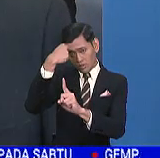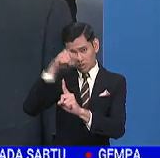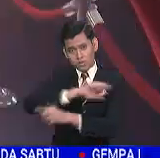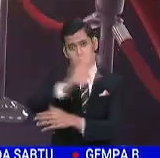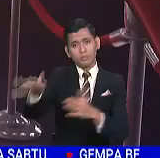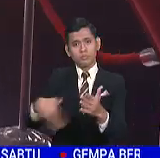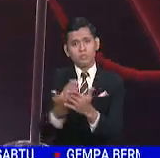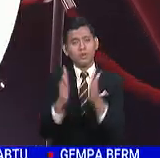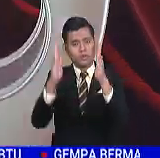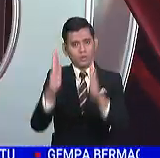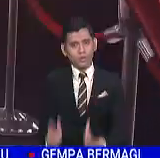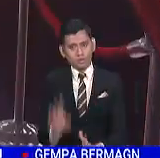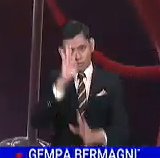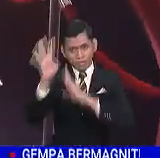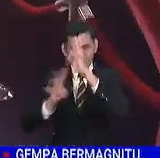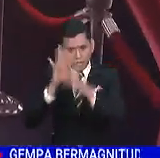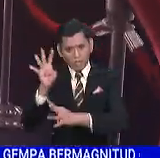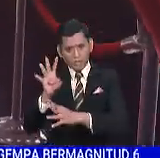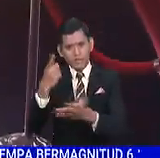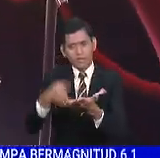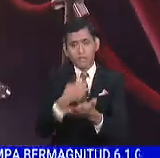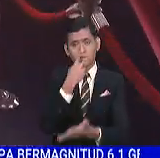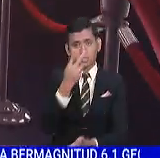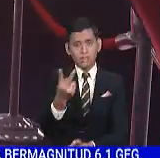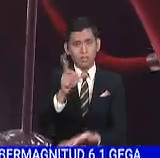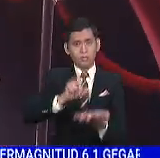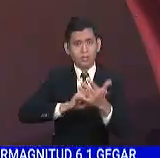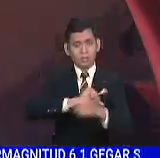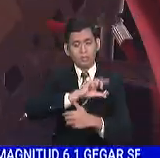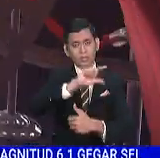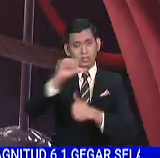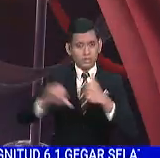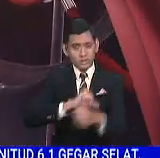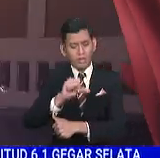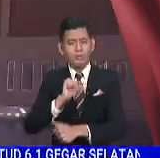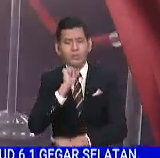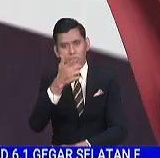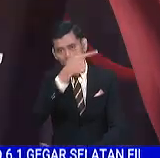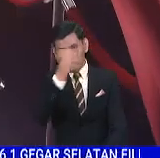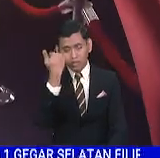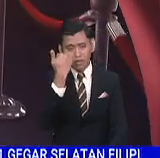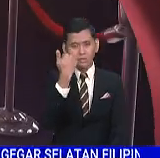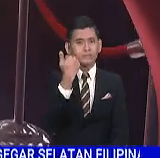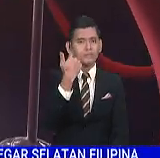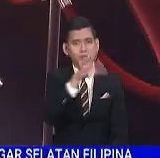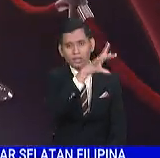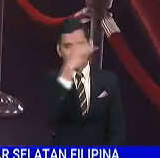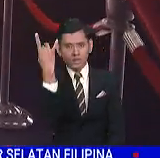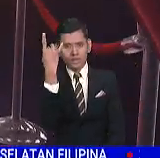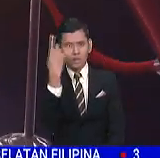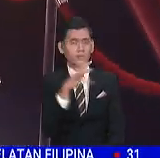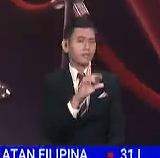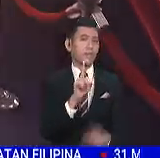perfilman. Jarang kelihatan di platform media sosial bukan bermakna beliau merajuk hati atau ingin berundur diri daripada bidang